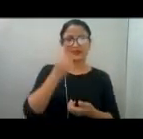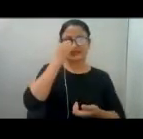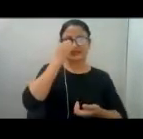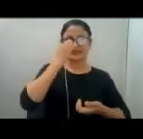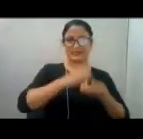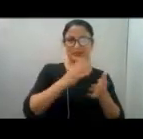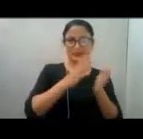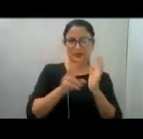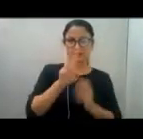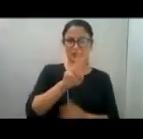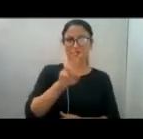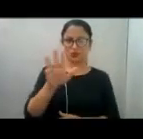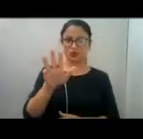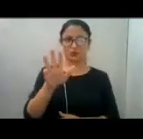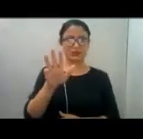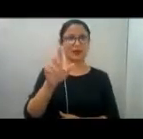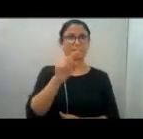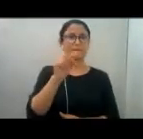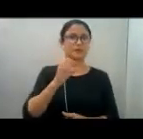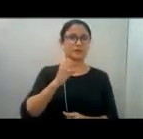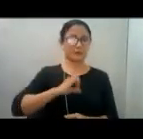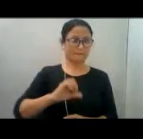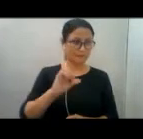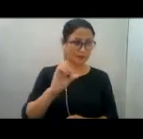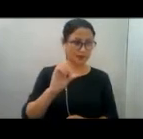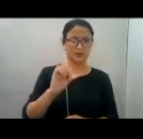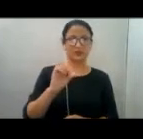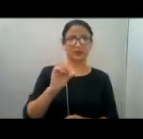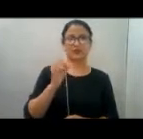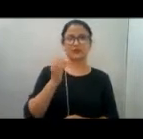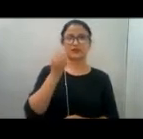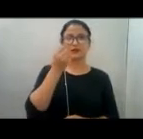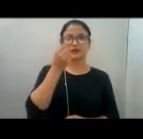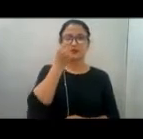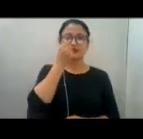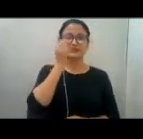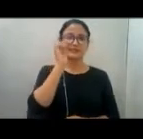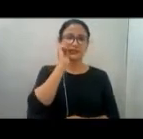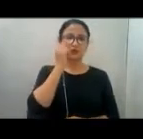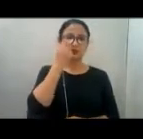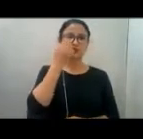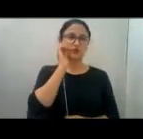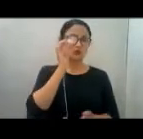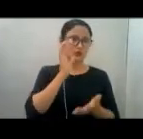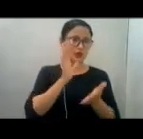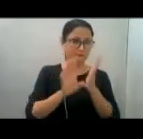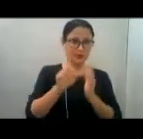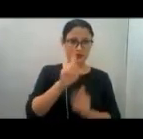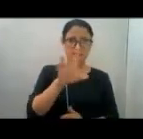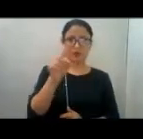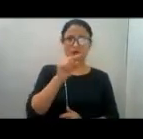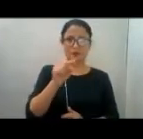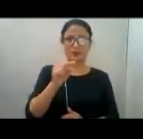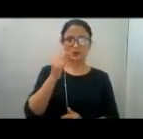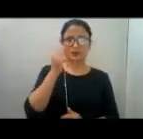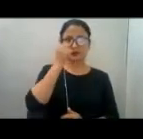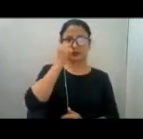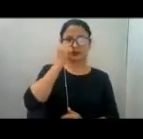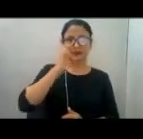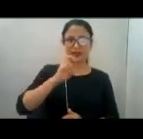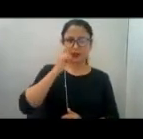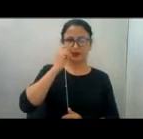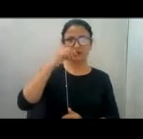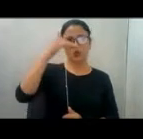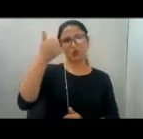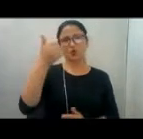पीडित 29% हुनुहुँदो रहेछ. ससुरा या सासूबाट पीडित 15%, देवर जेठाजु देउरानी